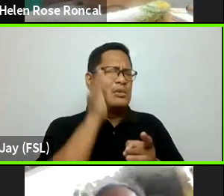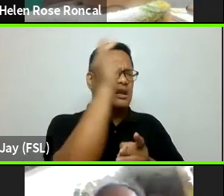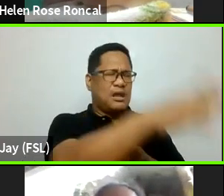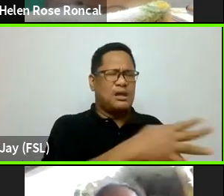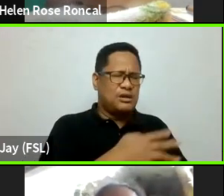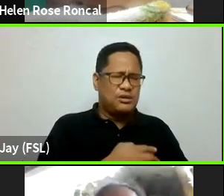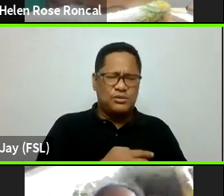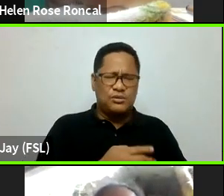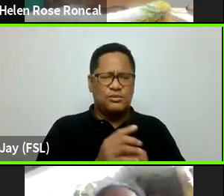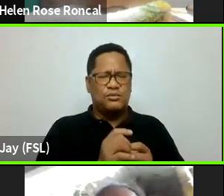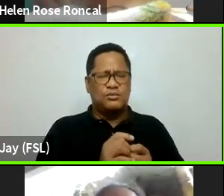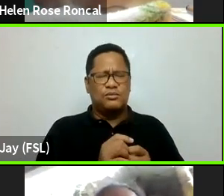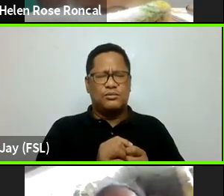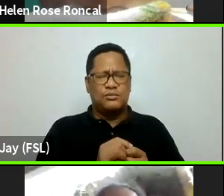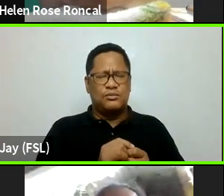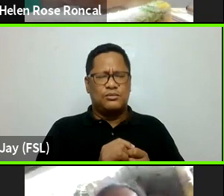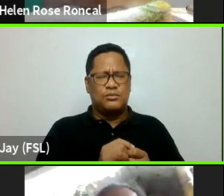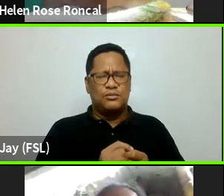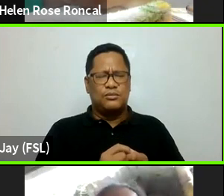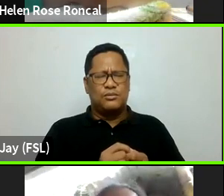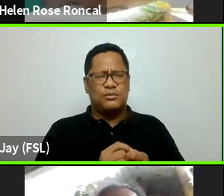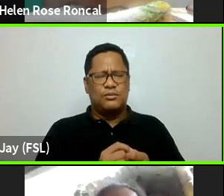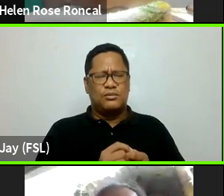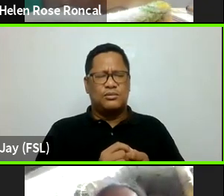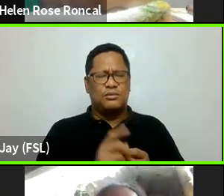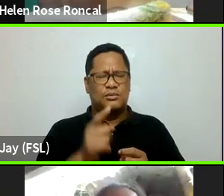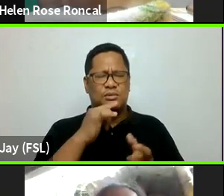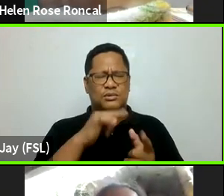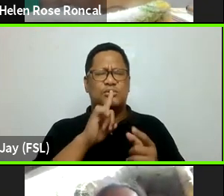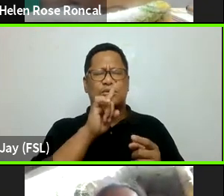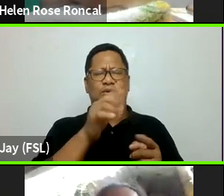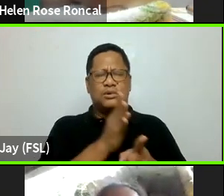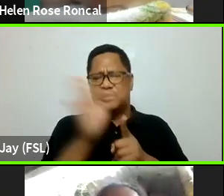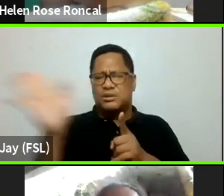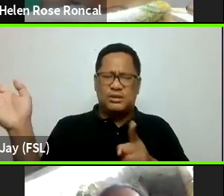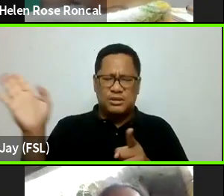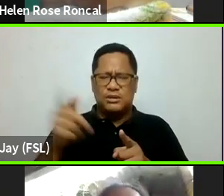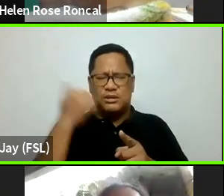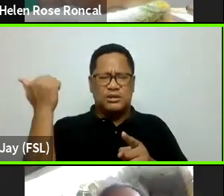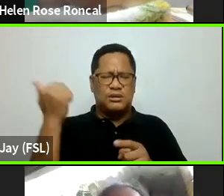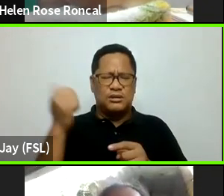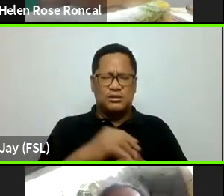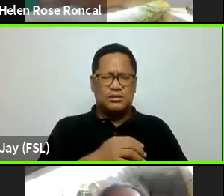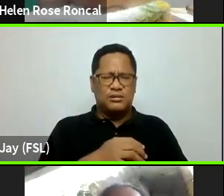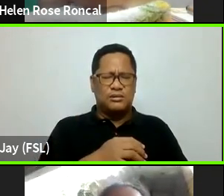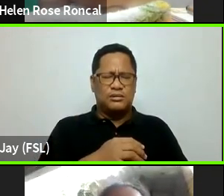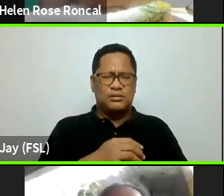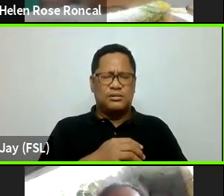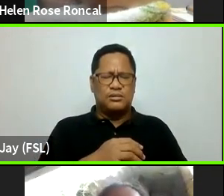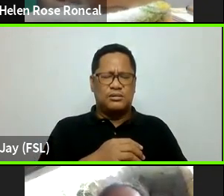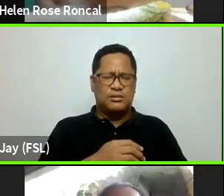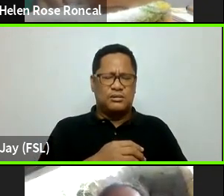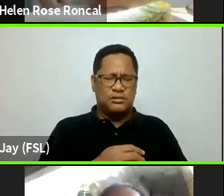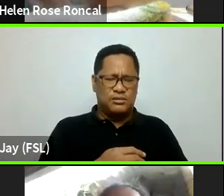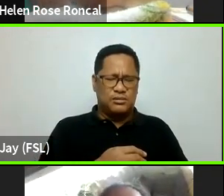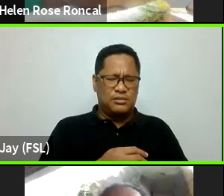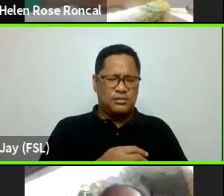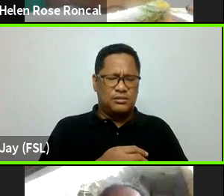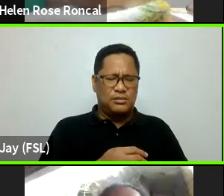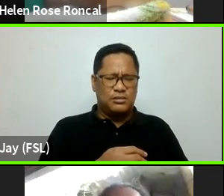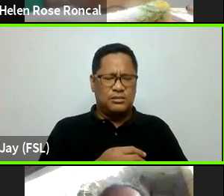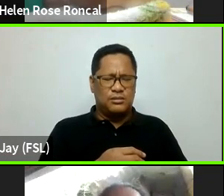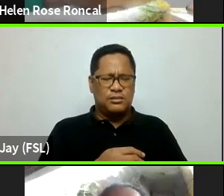sa kalamidad na house eh. Hindi katulad sa ibang lugar na maano yung kalamidad. Eh tayo siguro tulad